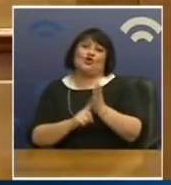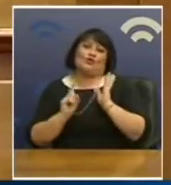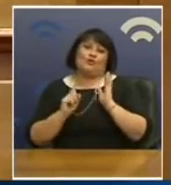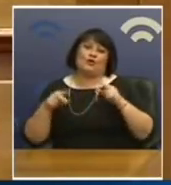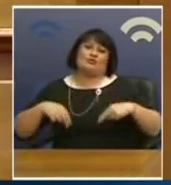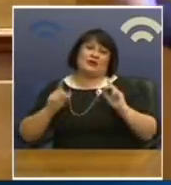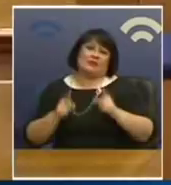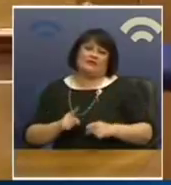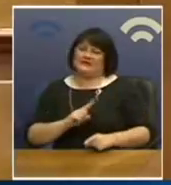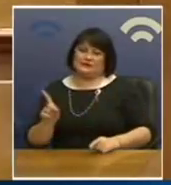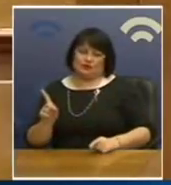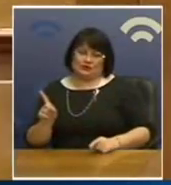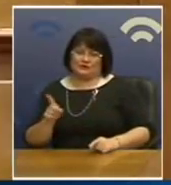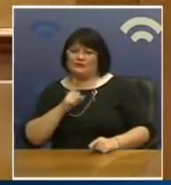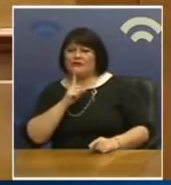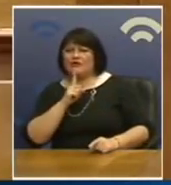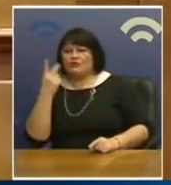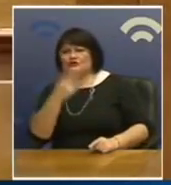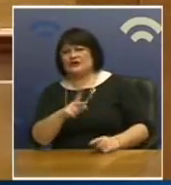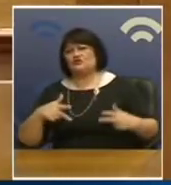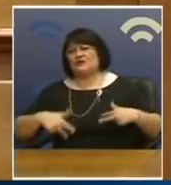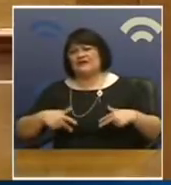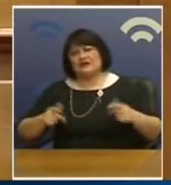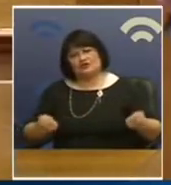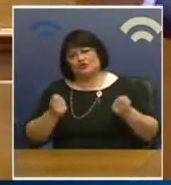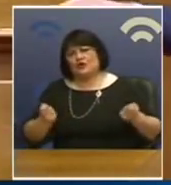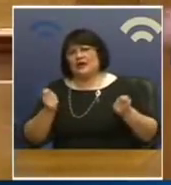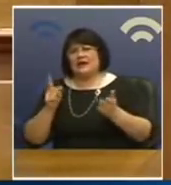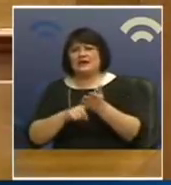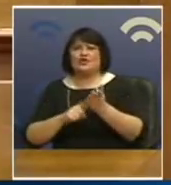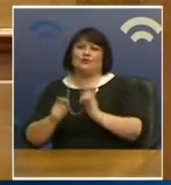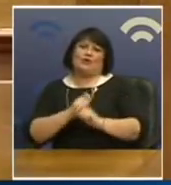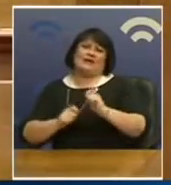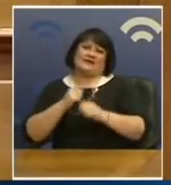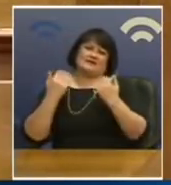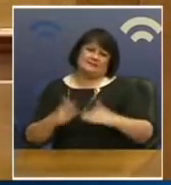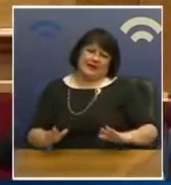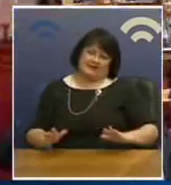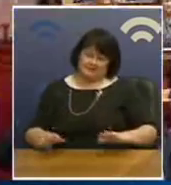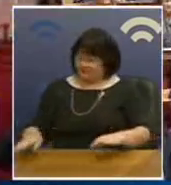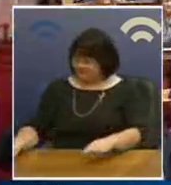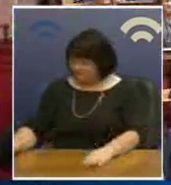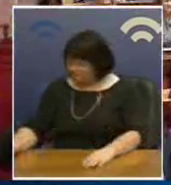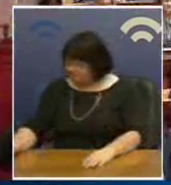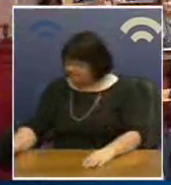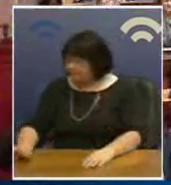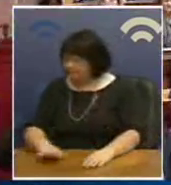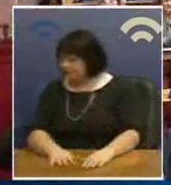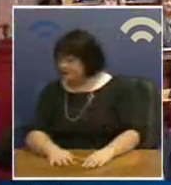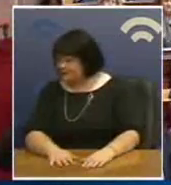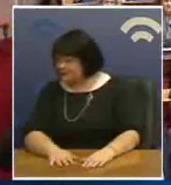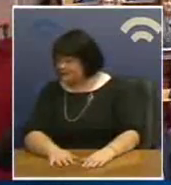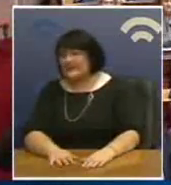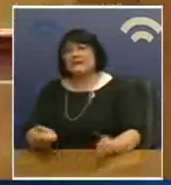υπουργική απόφαση όπως οι δικές σας κυβερνήσεις νομοθέτησαν για να καθιερώσουν μισθούς πείνας. Προτείνουμε και